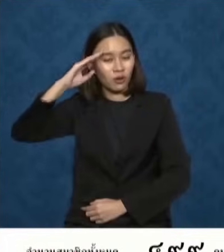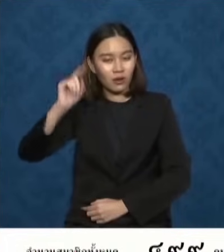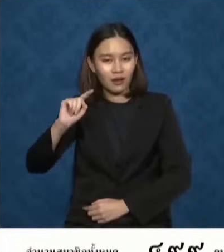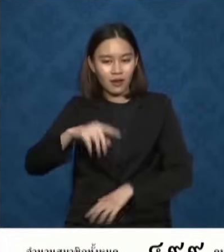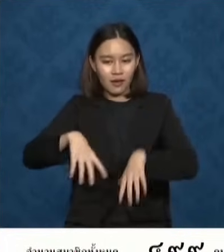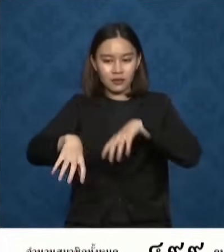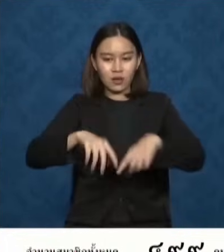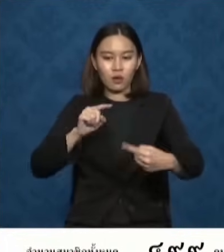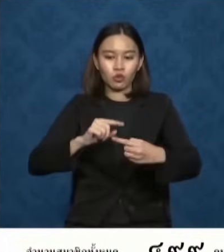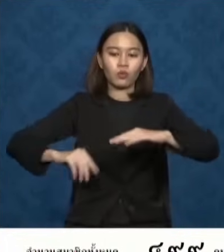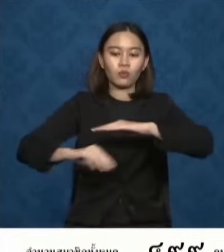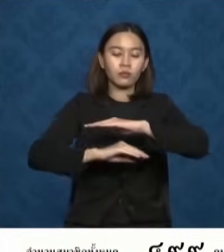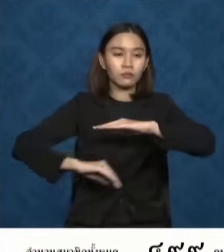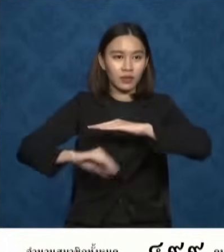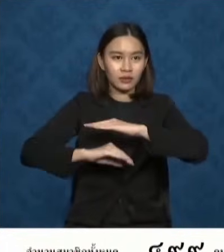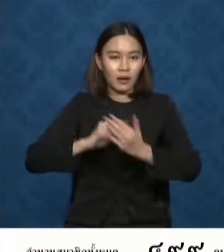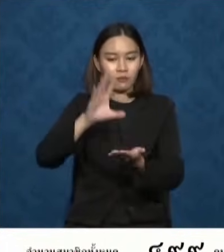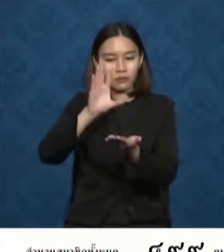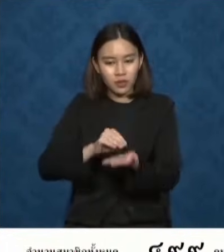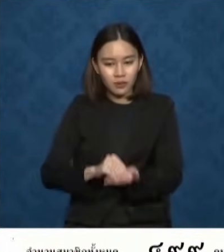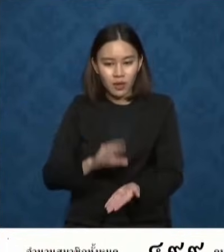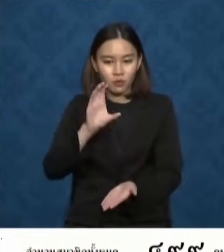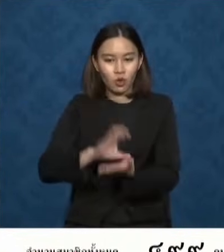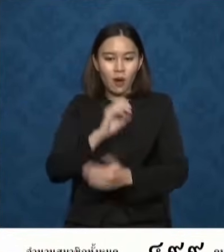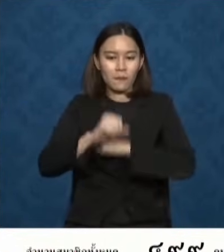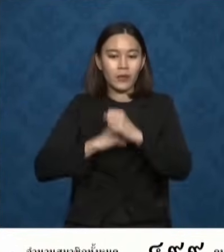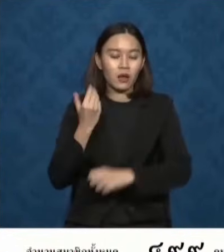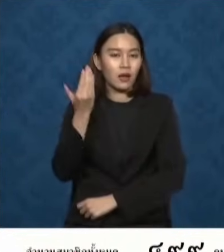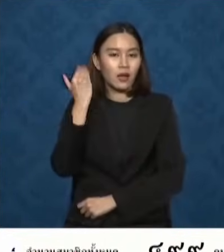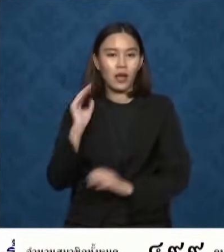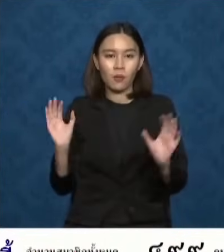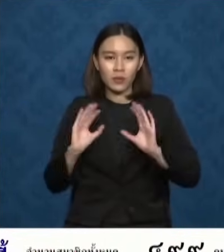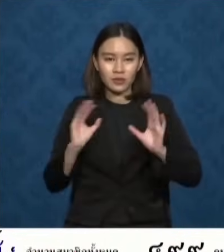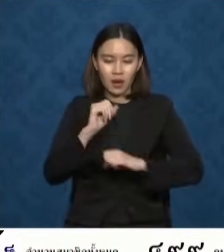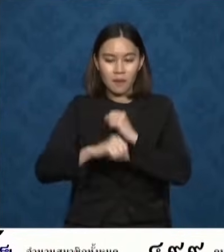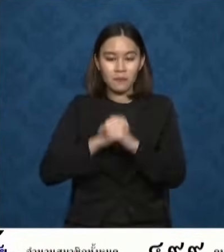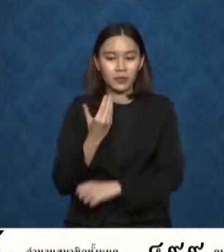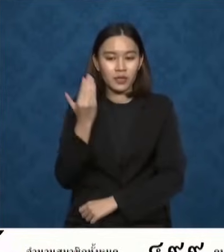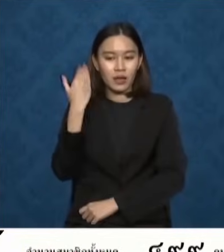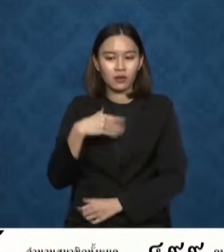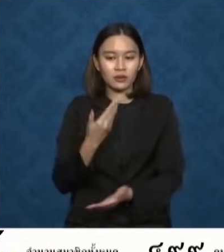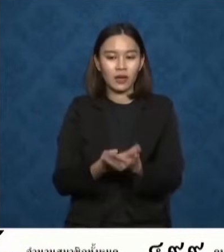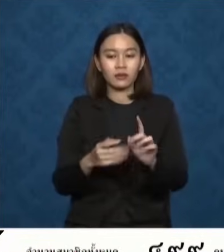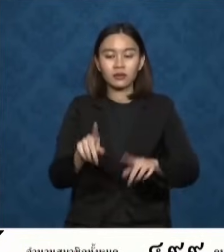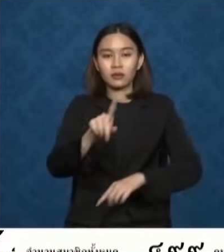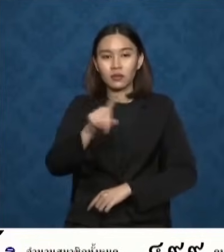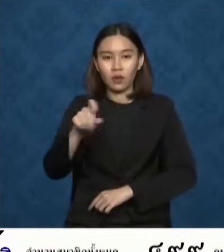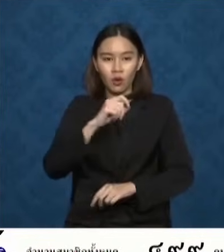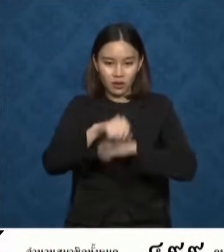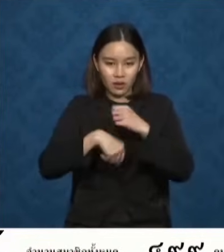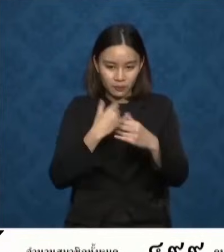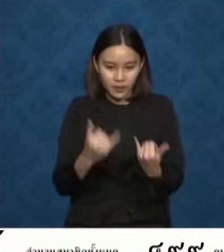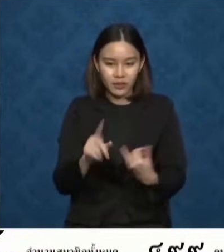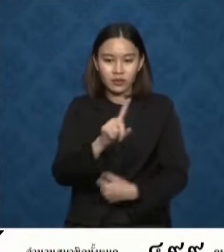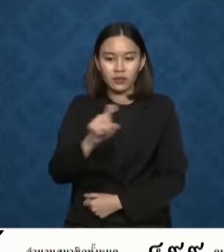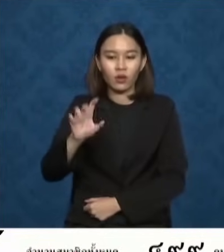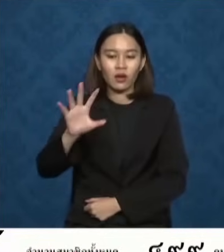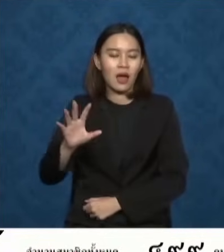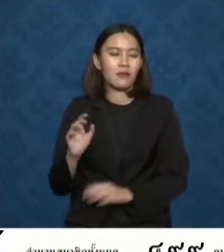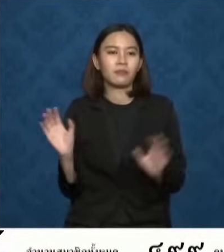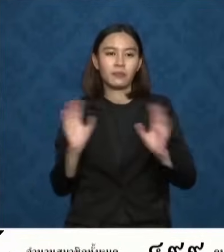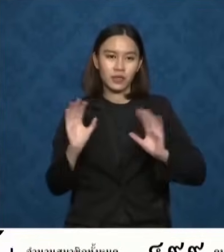ไม่ได้จัดบนฐานข้อมูลงบประมาณปีเดิมปีที่แล้ว100บาทปีนี้ควรจะ105บาท